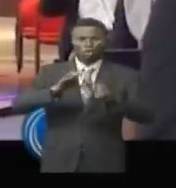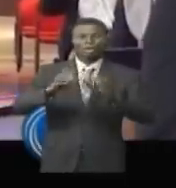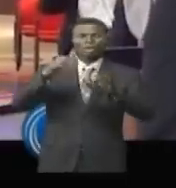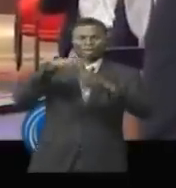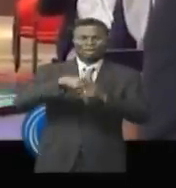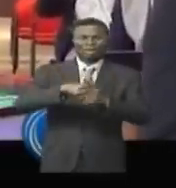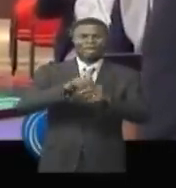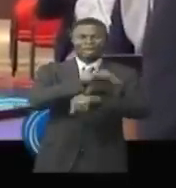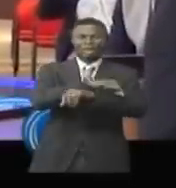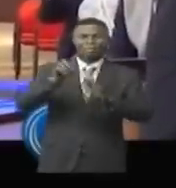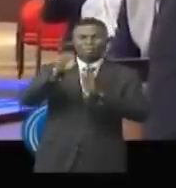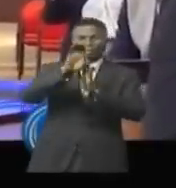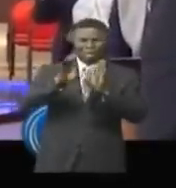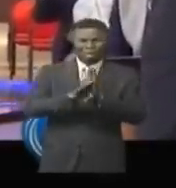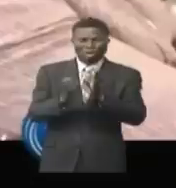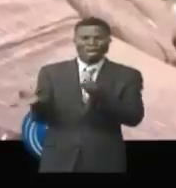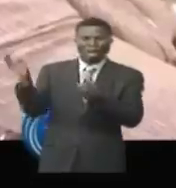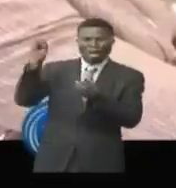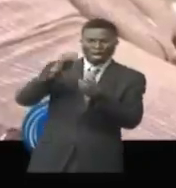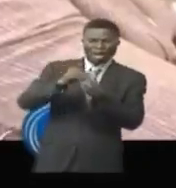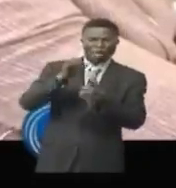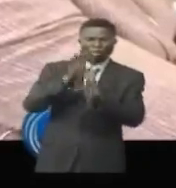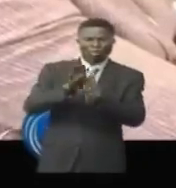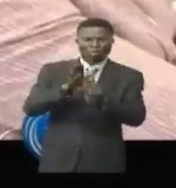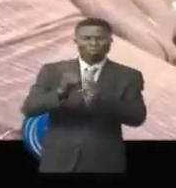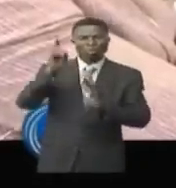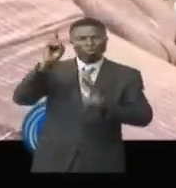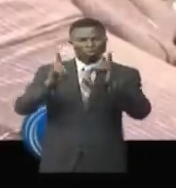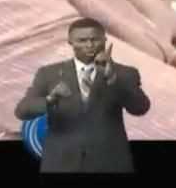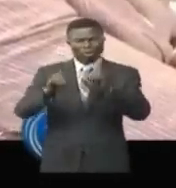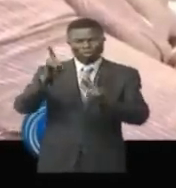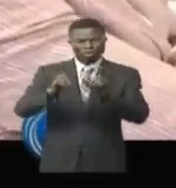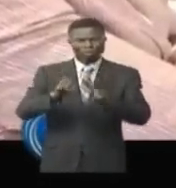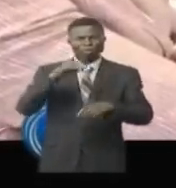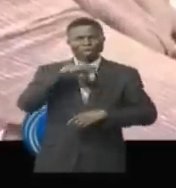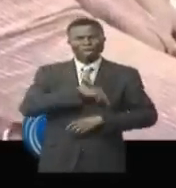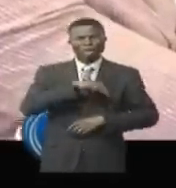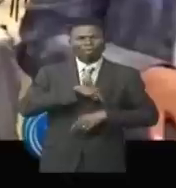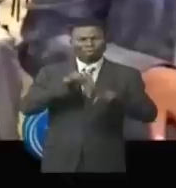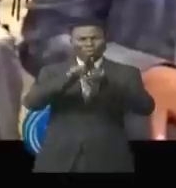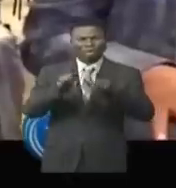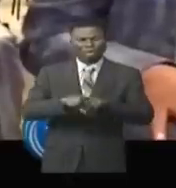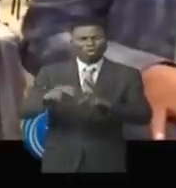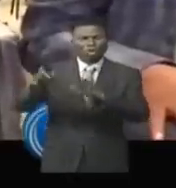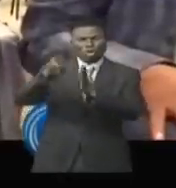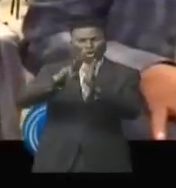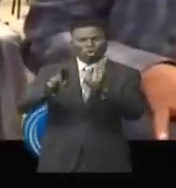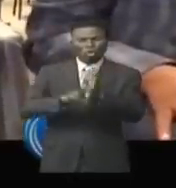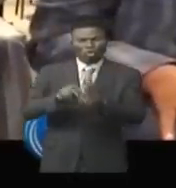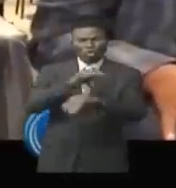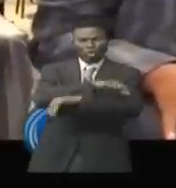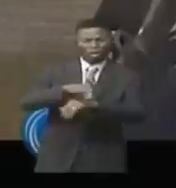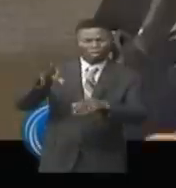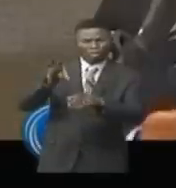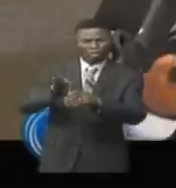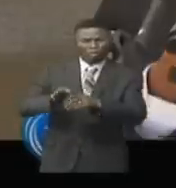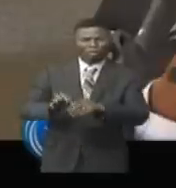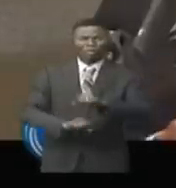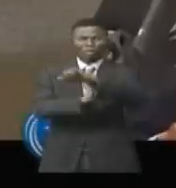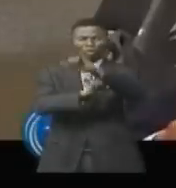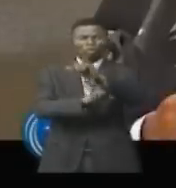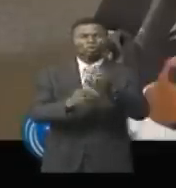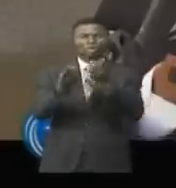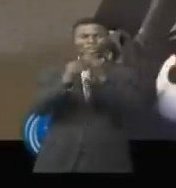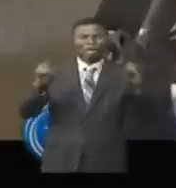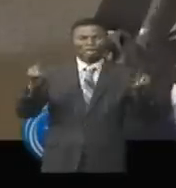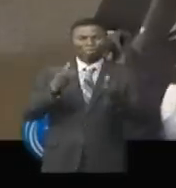et opérationnelle qui intègre les différentes dimensions à la mission et aux attributions de cette institution d'appui à la démocratie. Nous